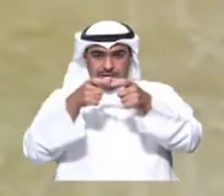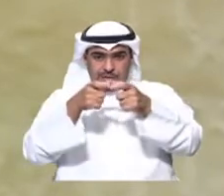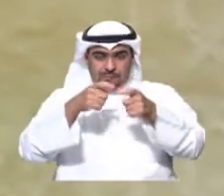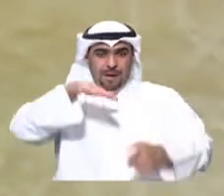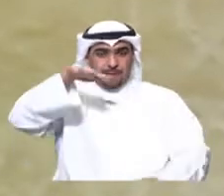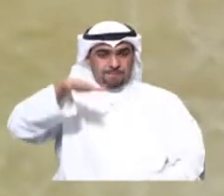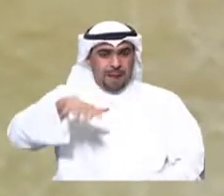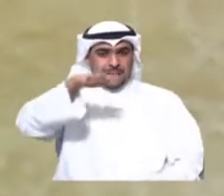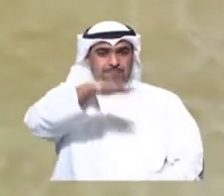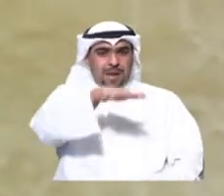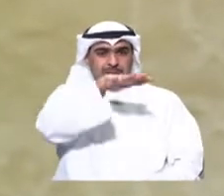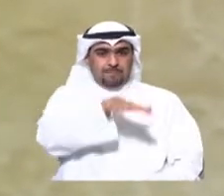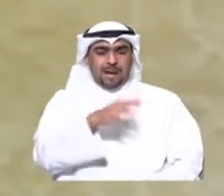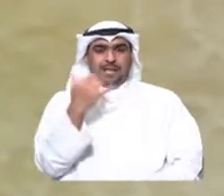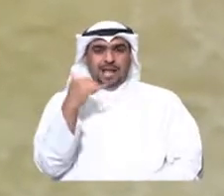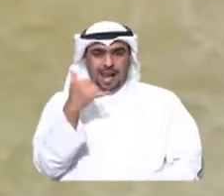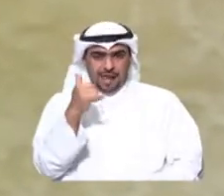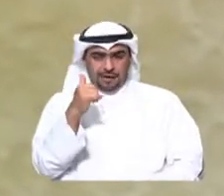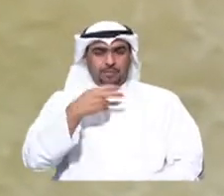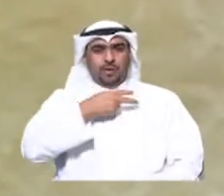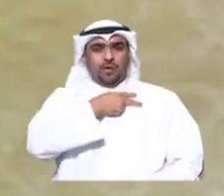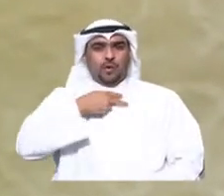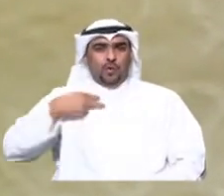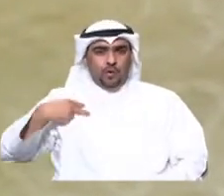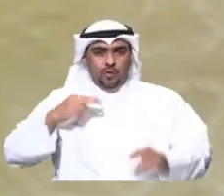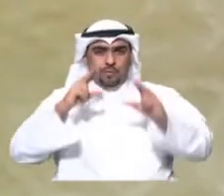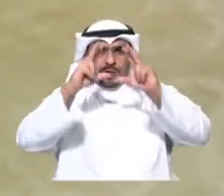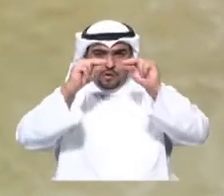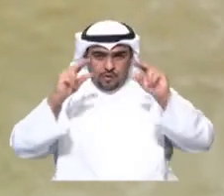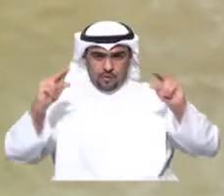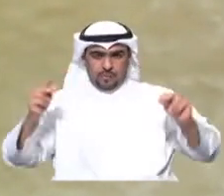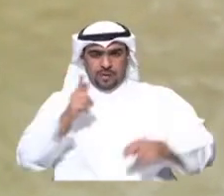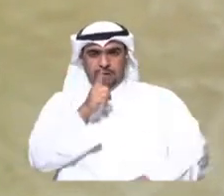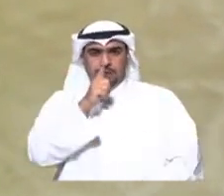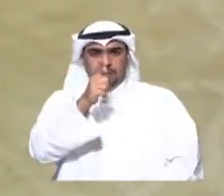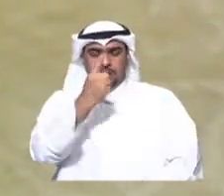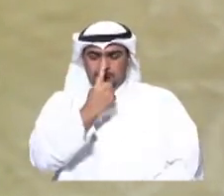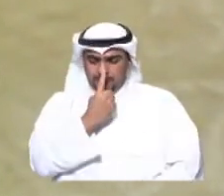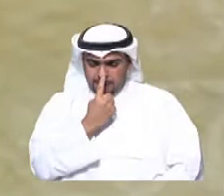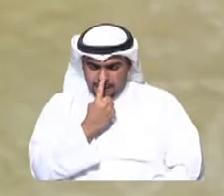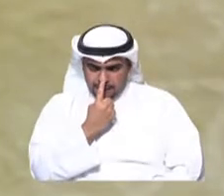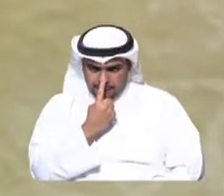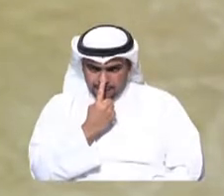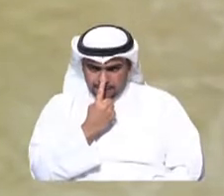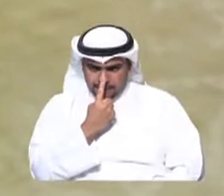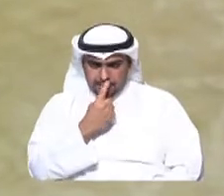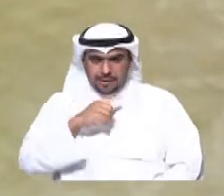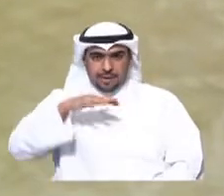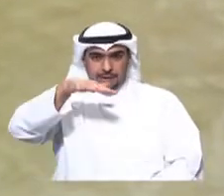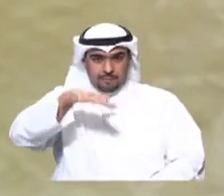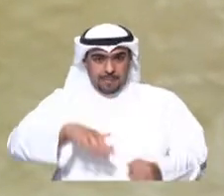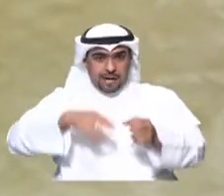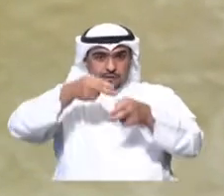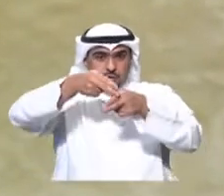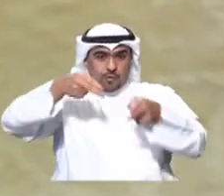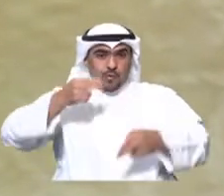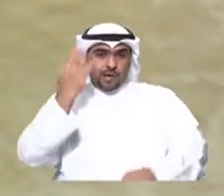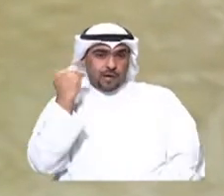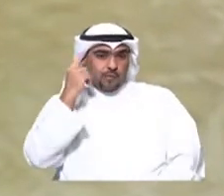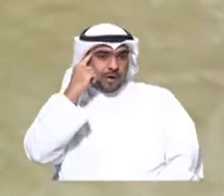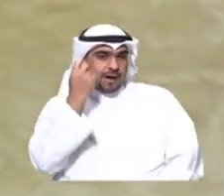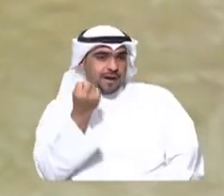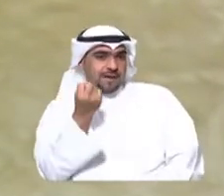إلى التزام الحكومة اللبنانية بالورقة الكويتية، وكذلك بالنسبة إلى التزامات